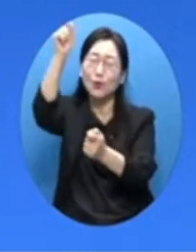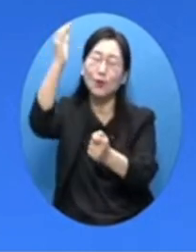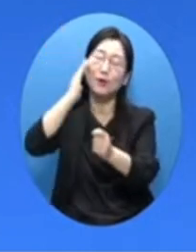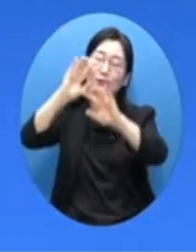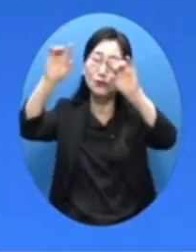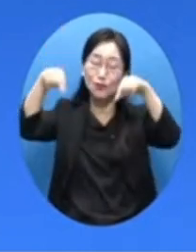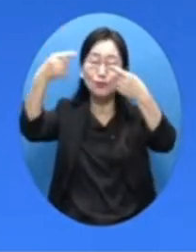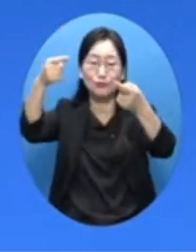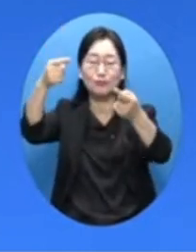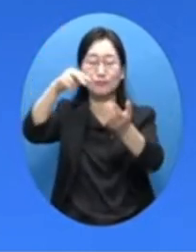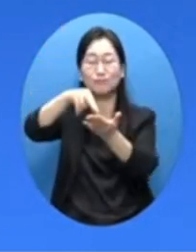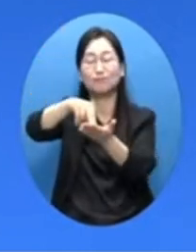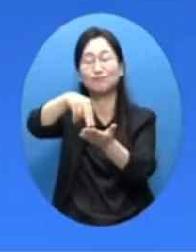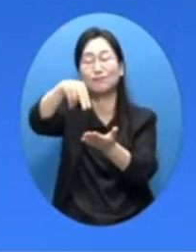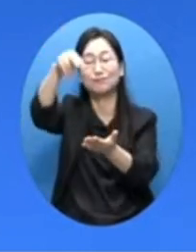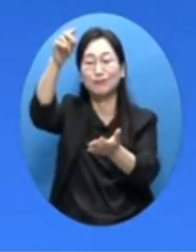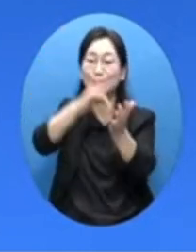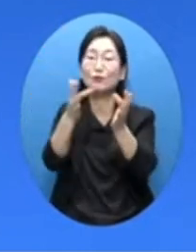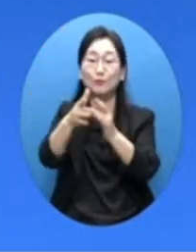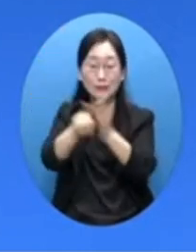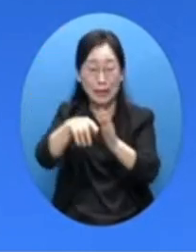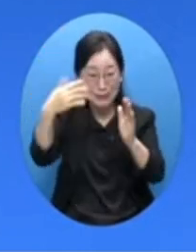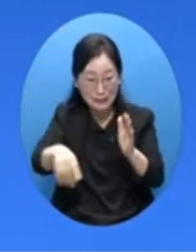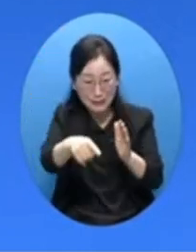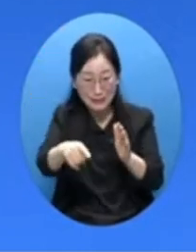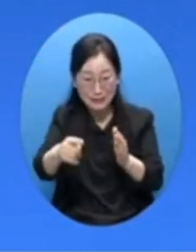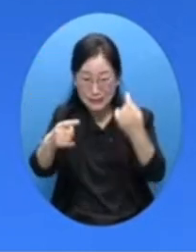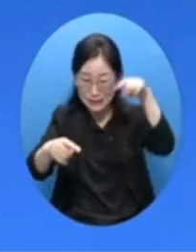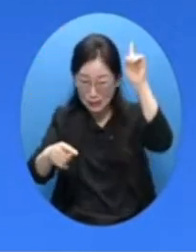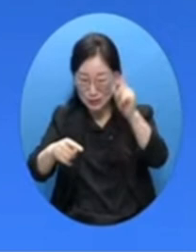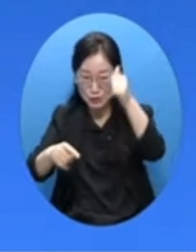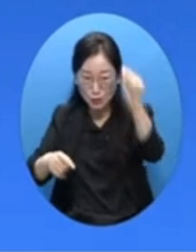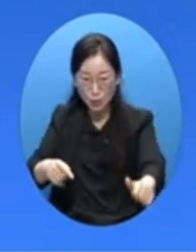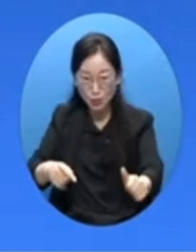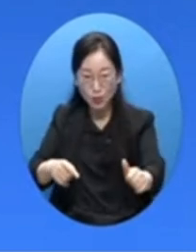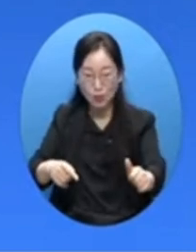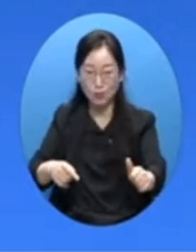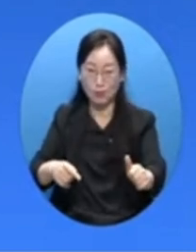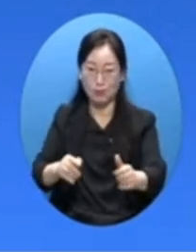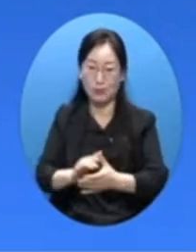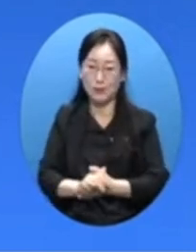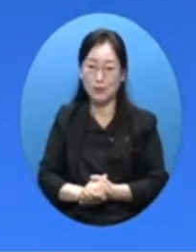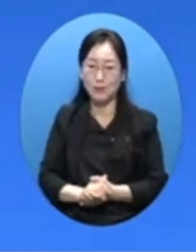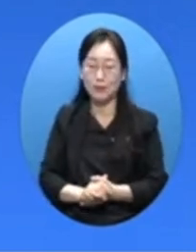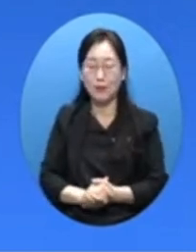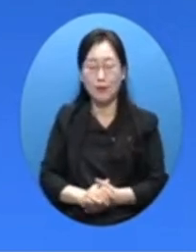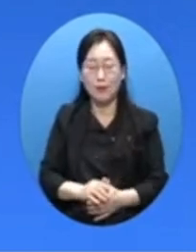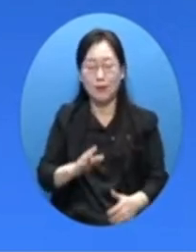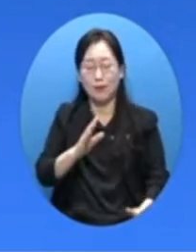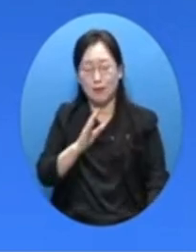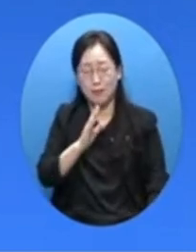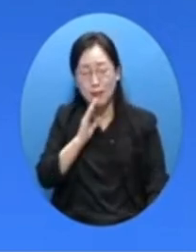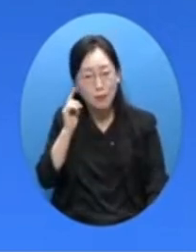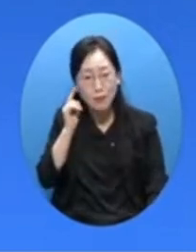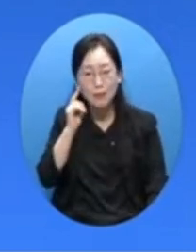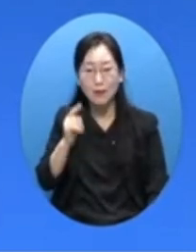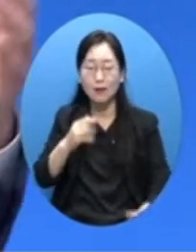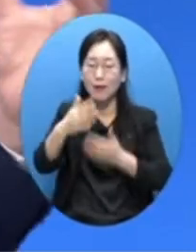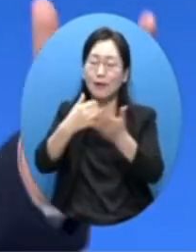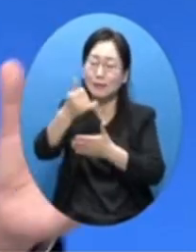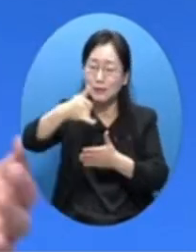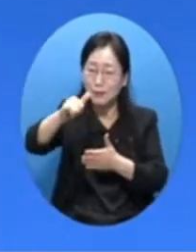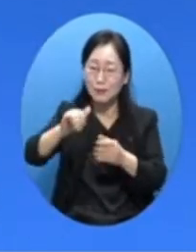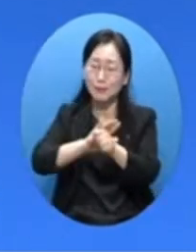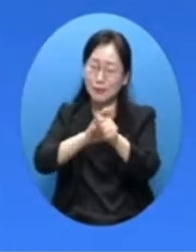천국으로, 예수 믿지 않은 사람은 영원한 지옥으로 가게 되는 것입니다. 웬일인지 웬일인지 우리가 하나님 자녀가 되어서 우리는 이상